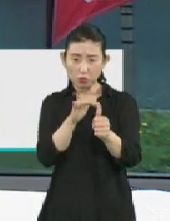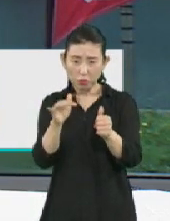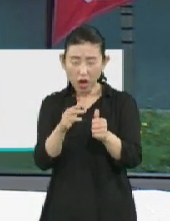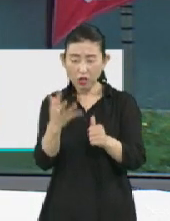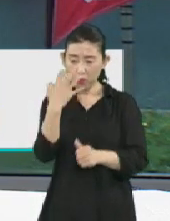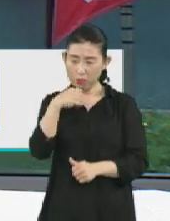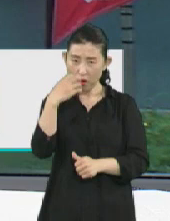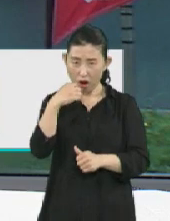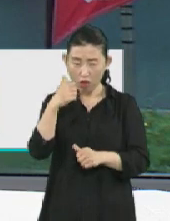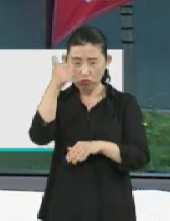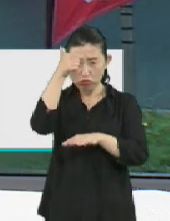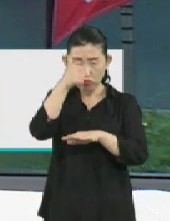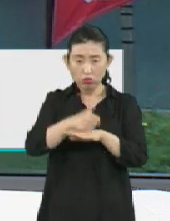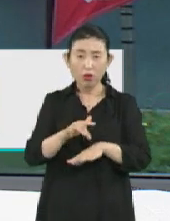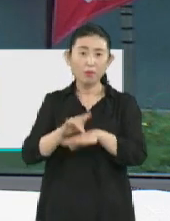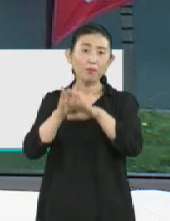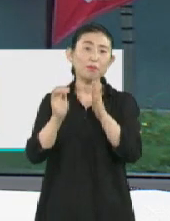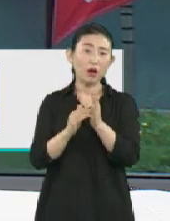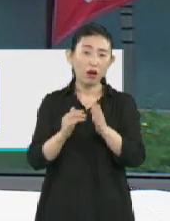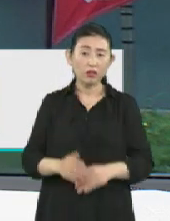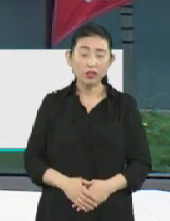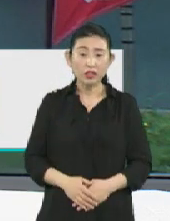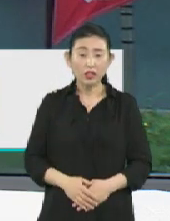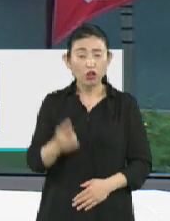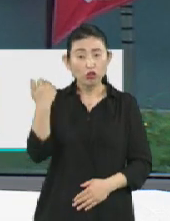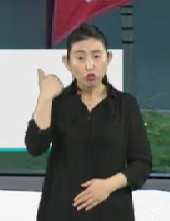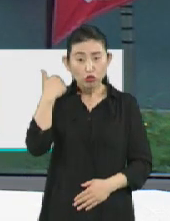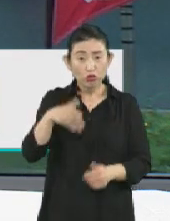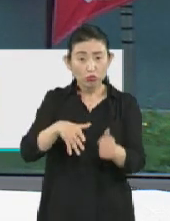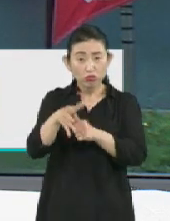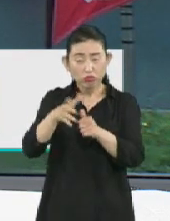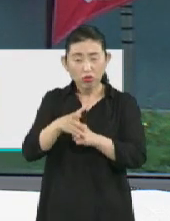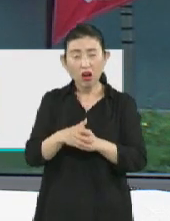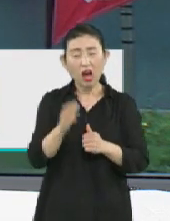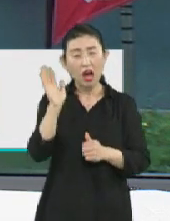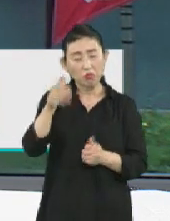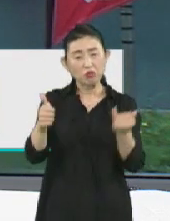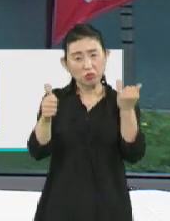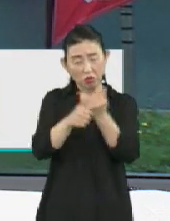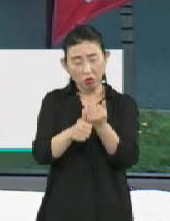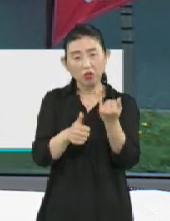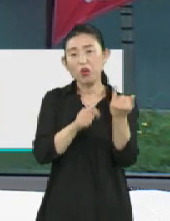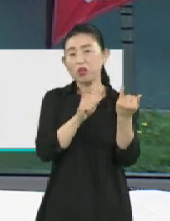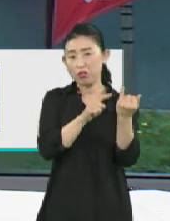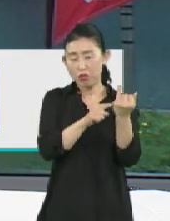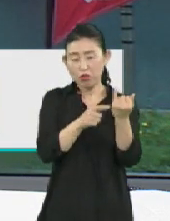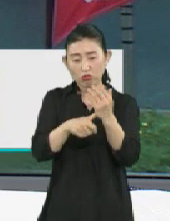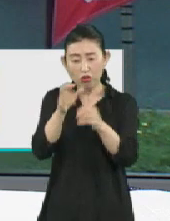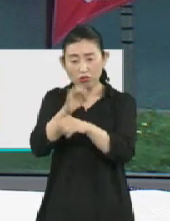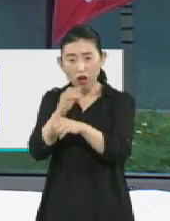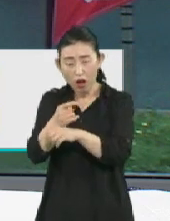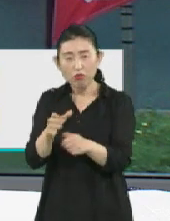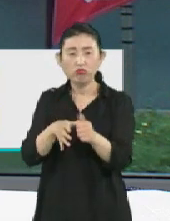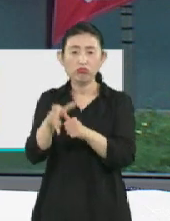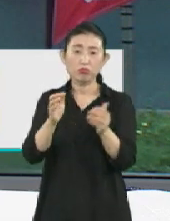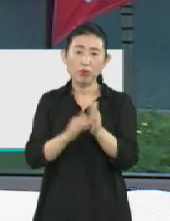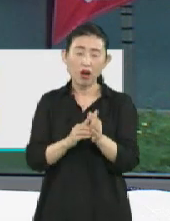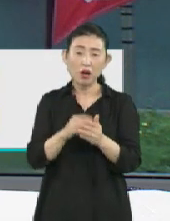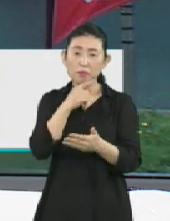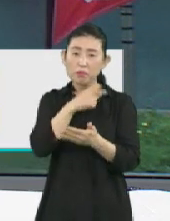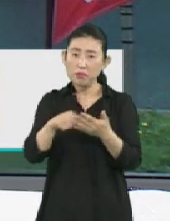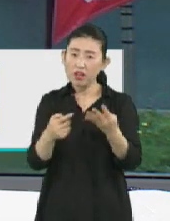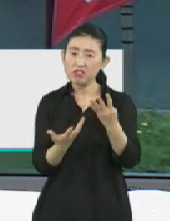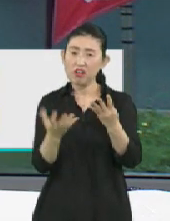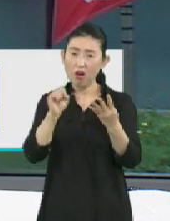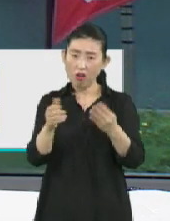거액을 받은 뒤 잠적했습니다. 주로 혼수 준비를 해오던 여성들이 4억 원에 달하는 피해를 입었는데 대전과 전주